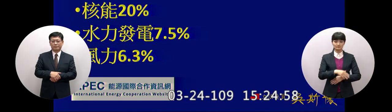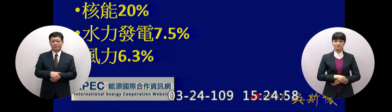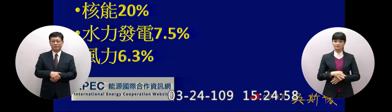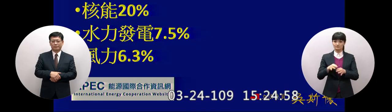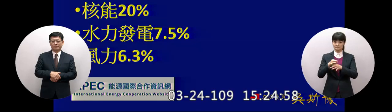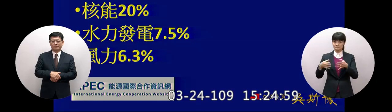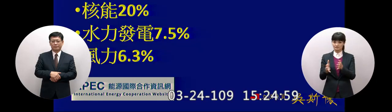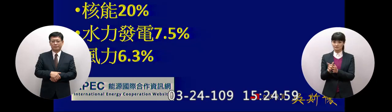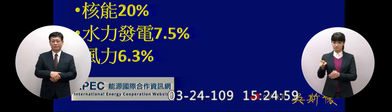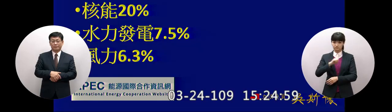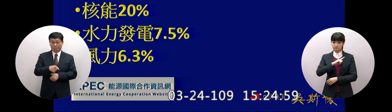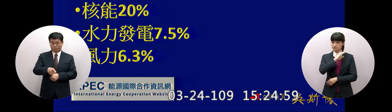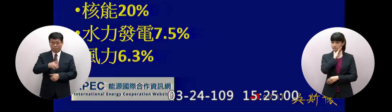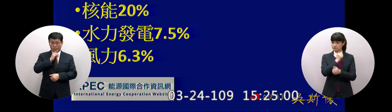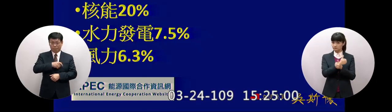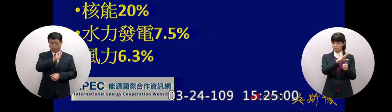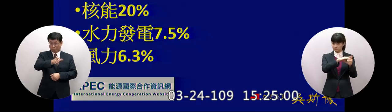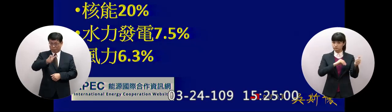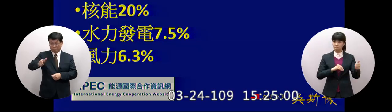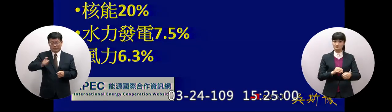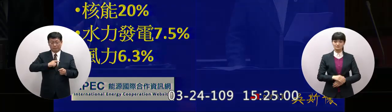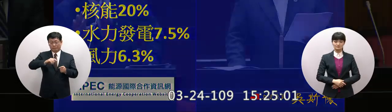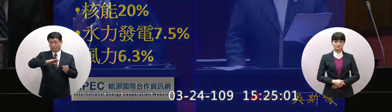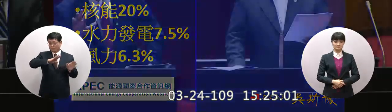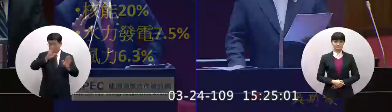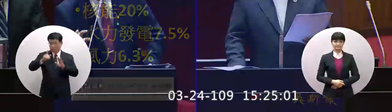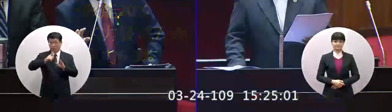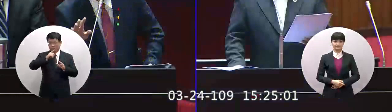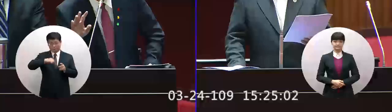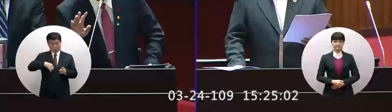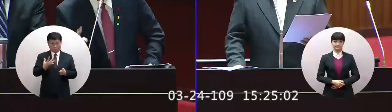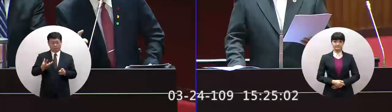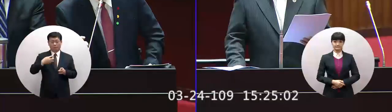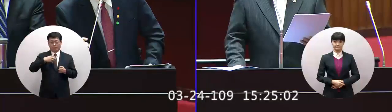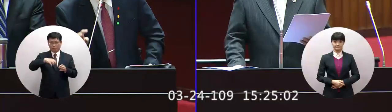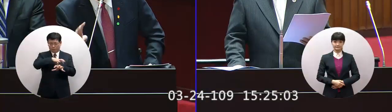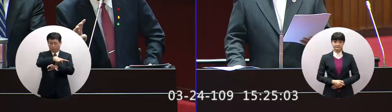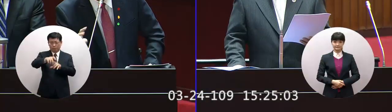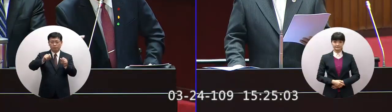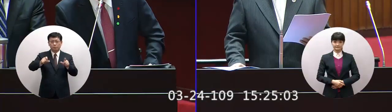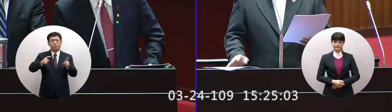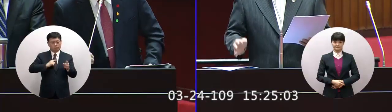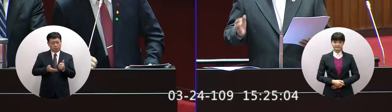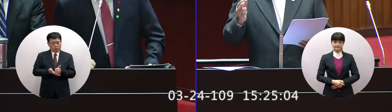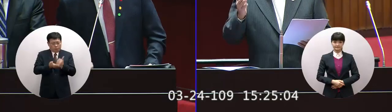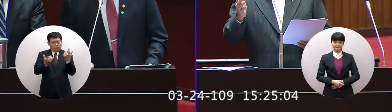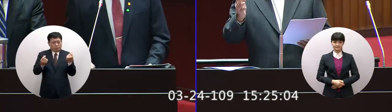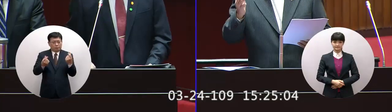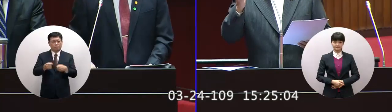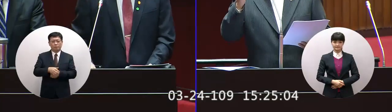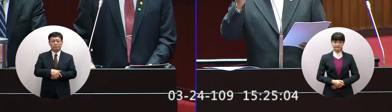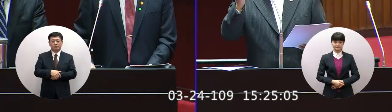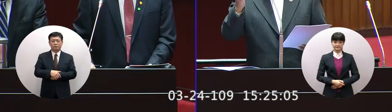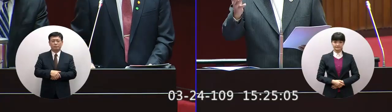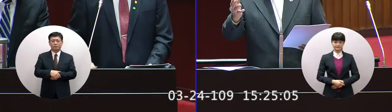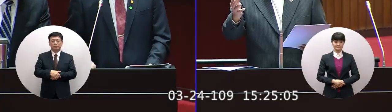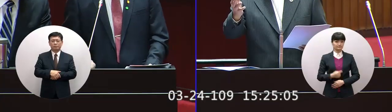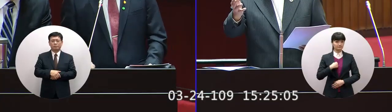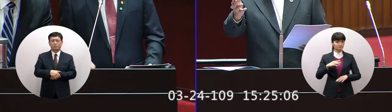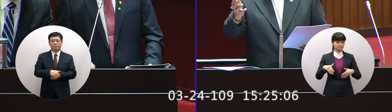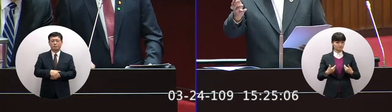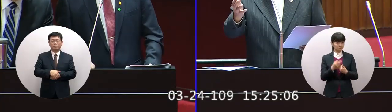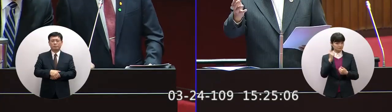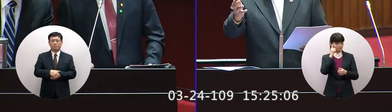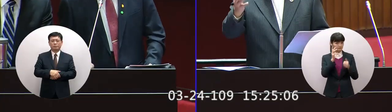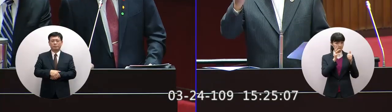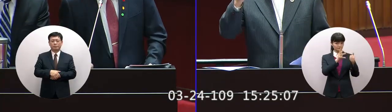济部要参考。 这个是各国的国情跟天然资源的条件不一样，我们都尊重了。 是，那么我就要反过来